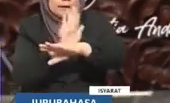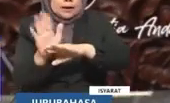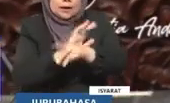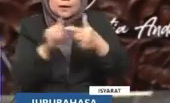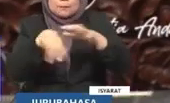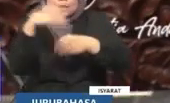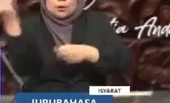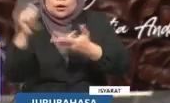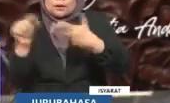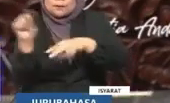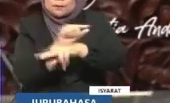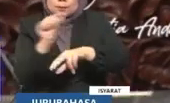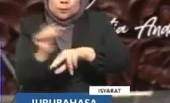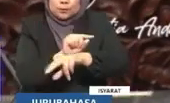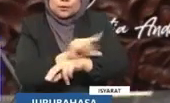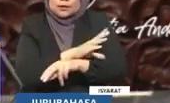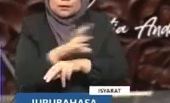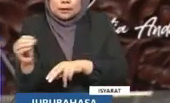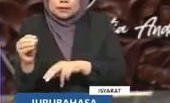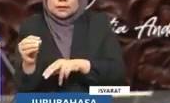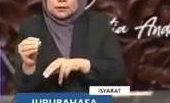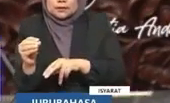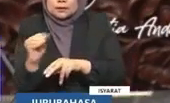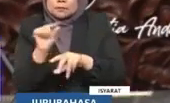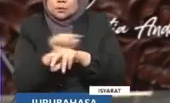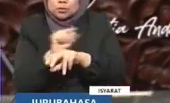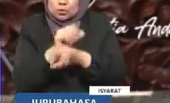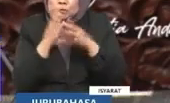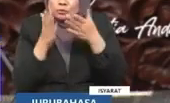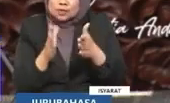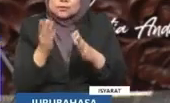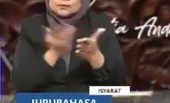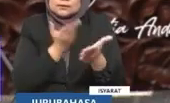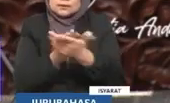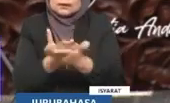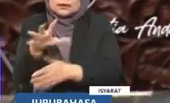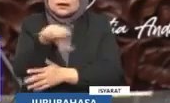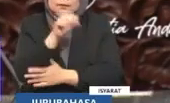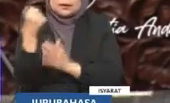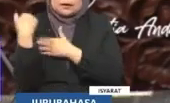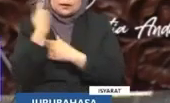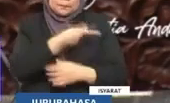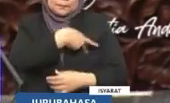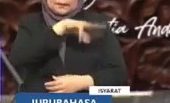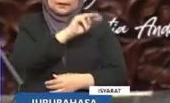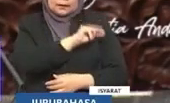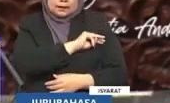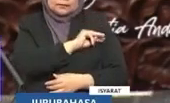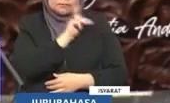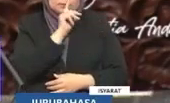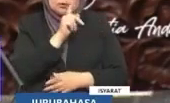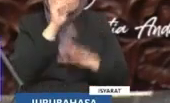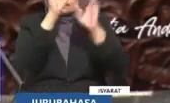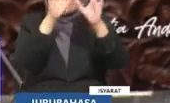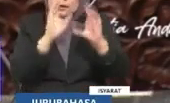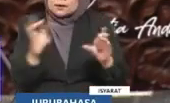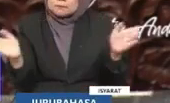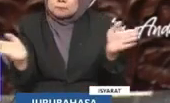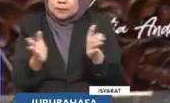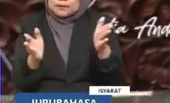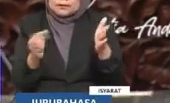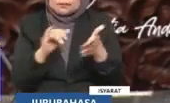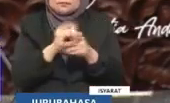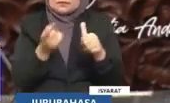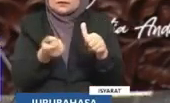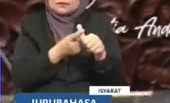perdagangan pengeluaran pengguna ke pengguna the dicadangkan telah the diambil oleh Kementerian antara langkah-langkah jangka